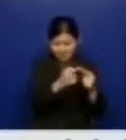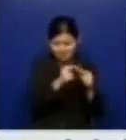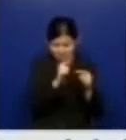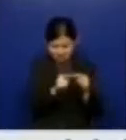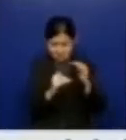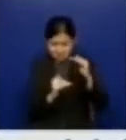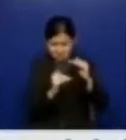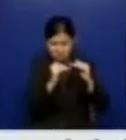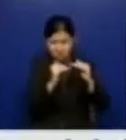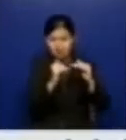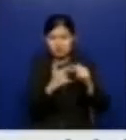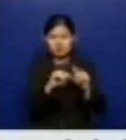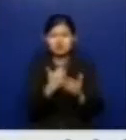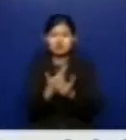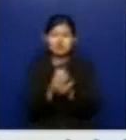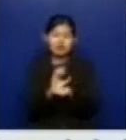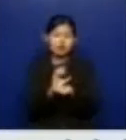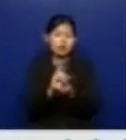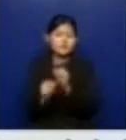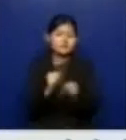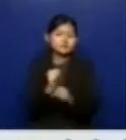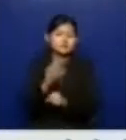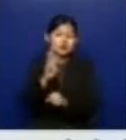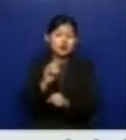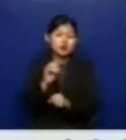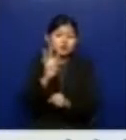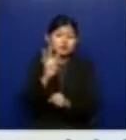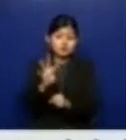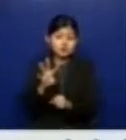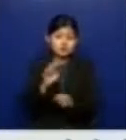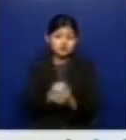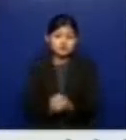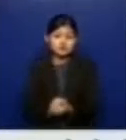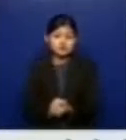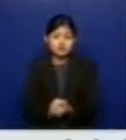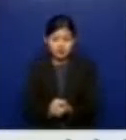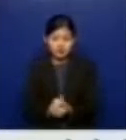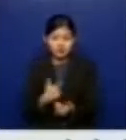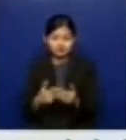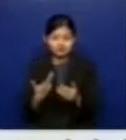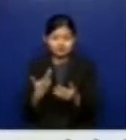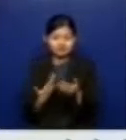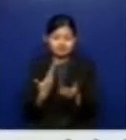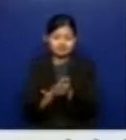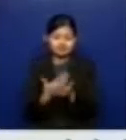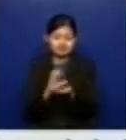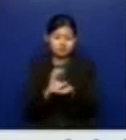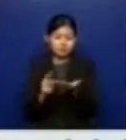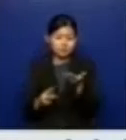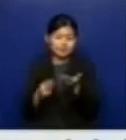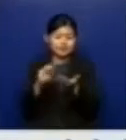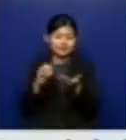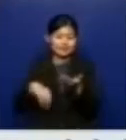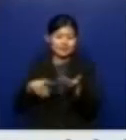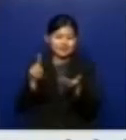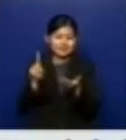ครับงบประมาณรายจ่ายประจำปี2564นั้นผมตัด 1% นะครับงบกลาง